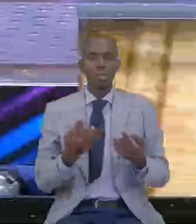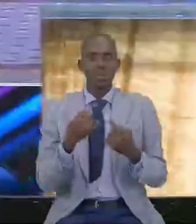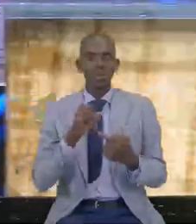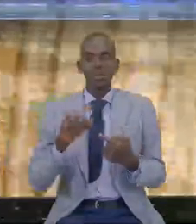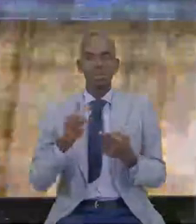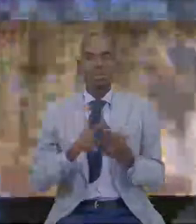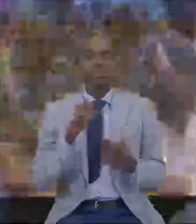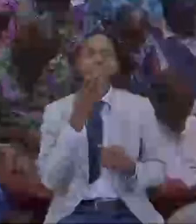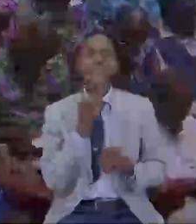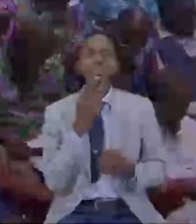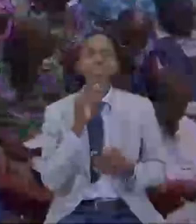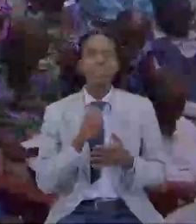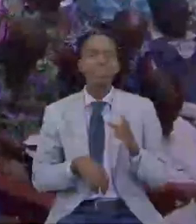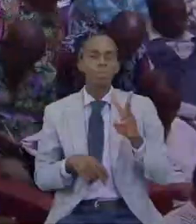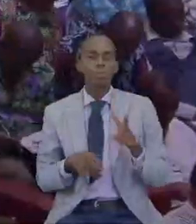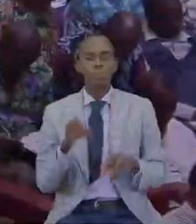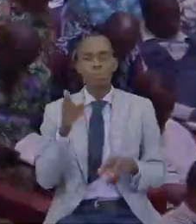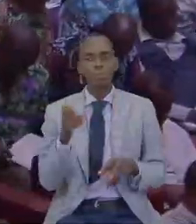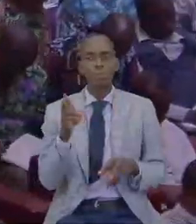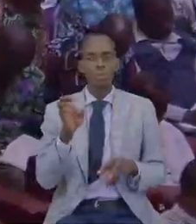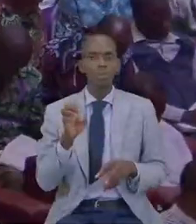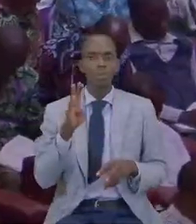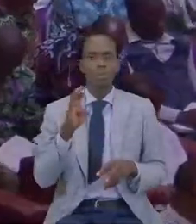Hébreux chapitre 2, verset